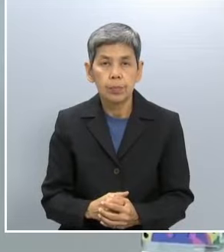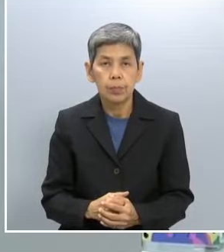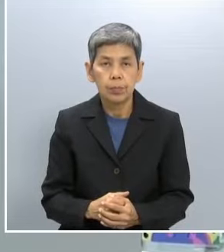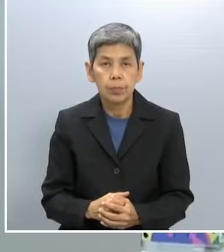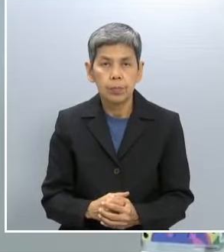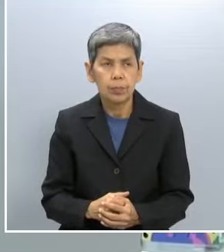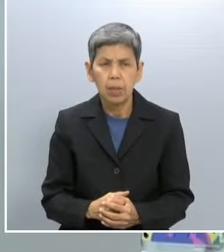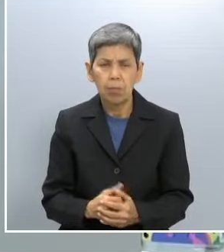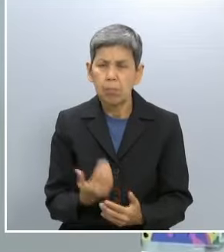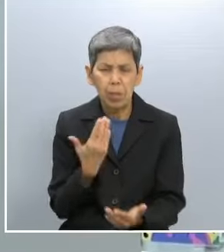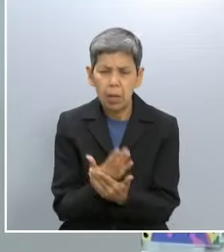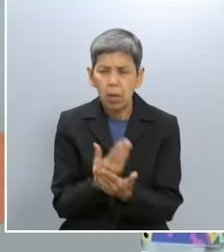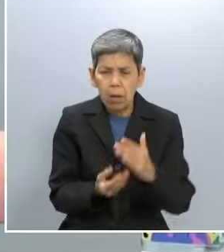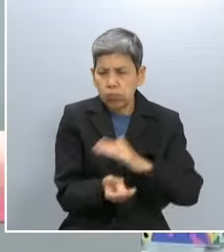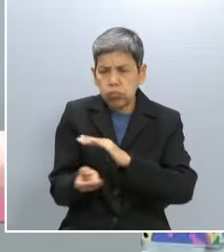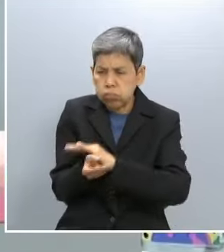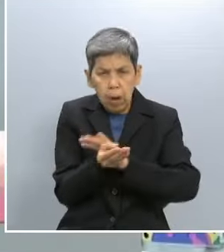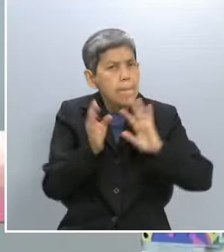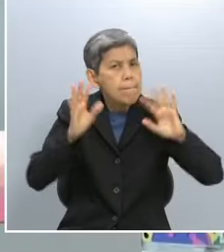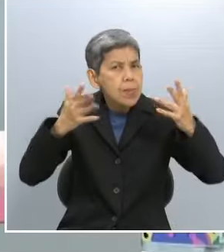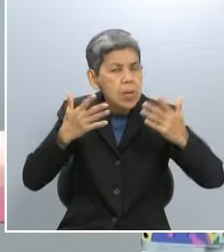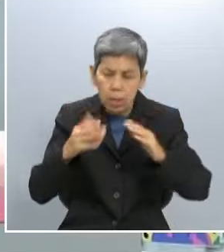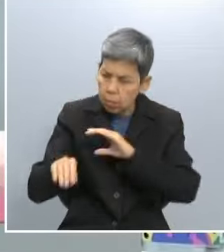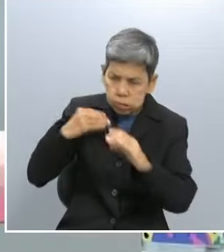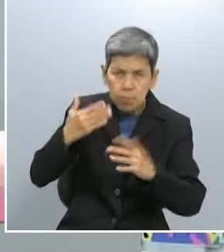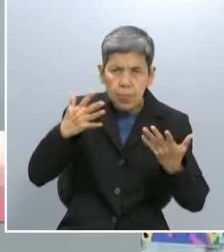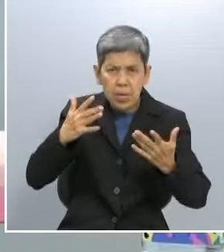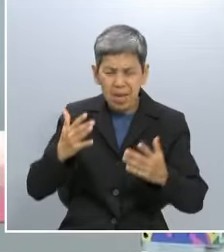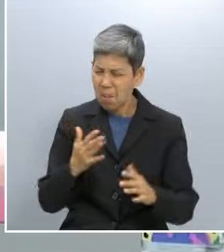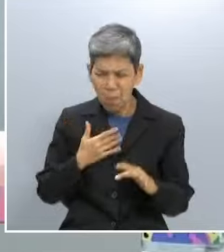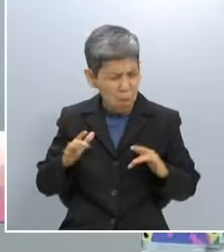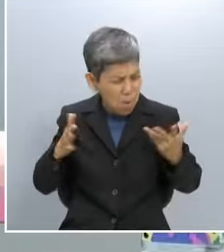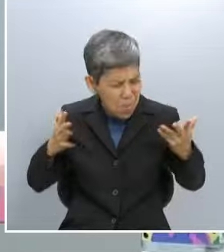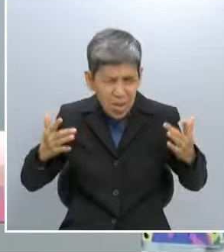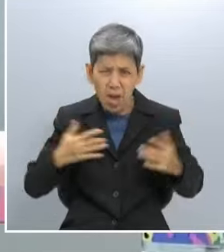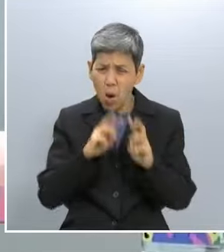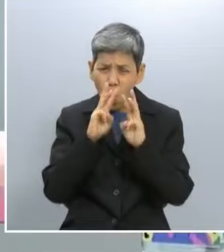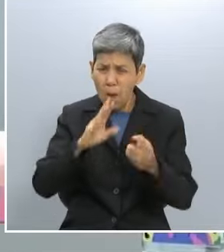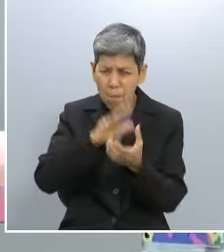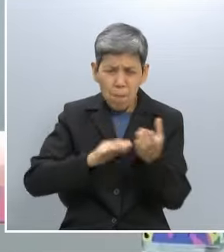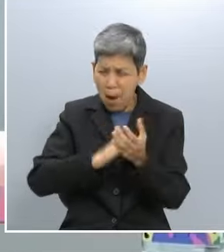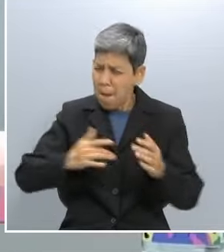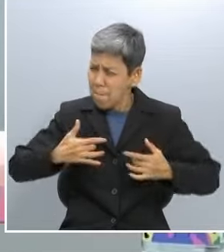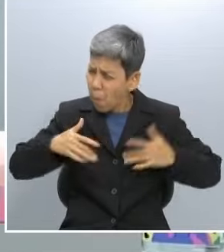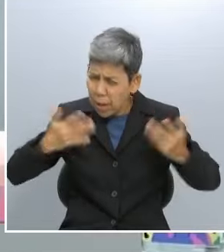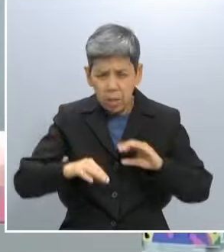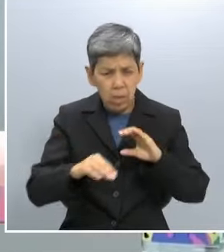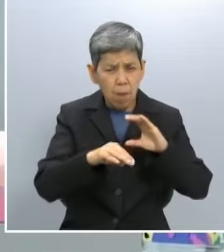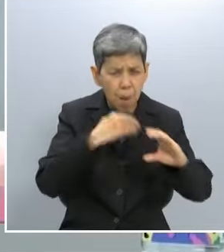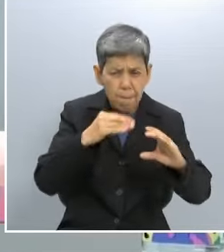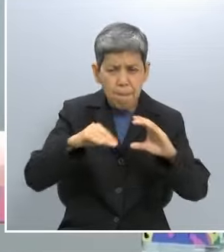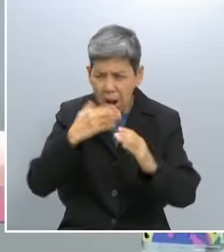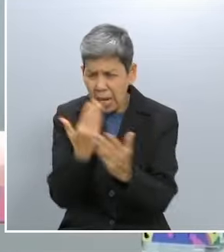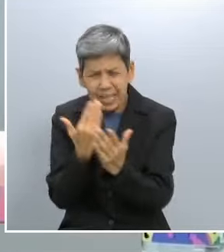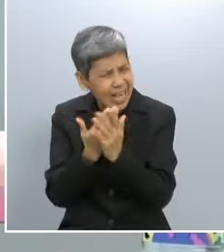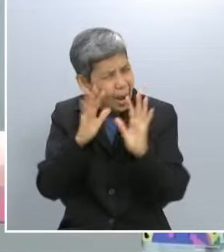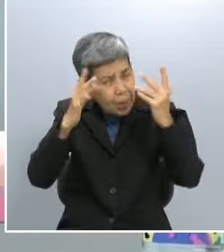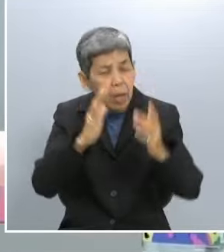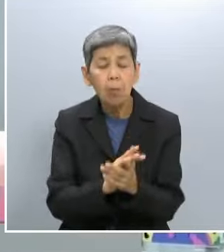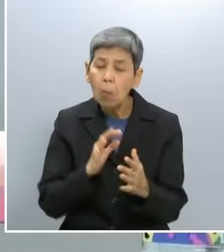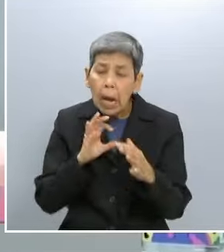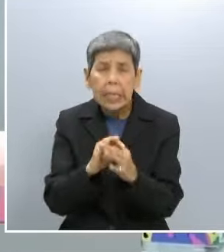ไม่มีเส้นเงินสักเส้นที่โอนเข้าบัญชีผมไม่มีเงินเว็บพนันสักเส้นเดียวที่โอนเข้าบัญชีผมแล้วผมจะไปเกี่ยวเ